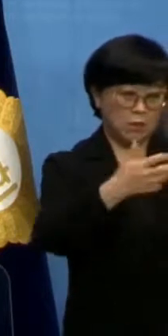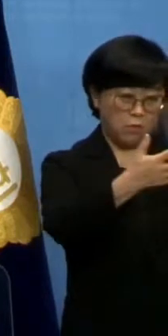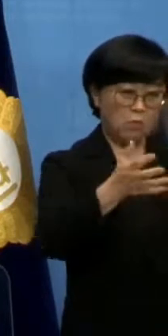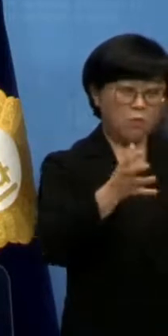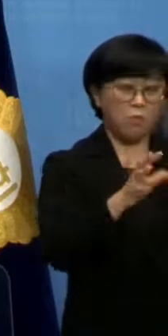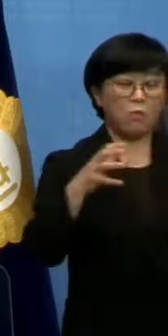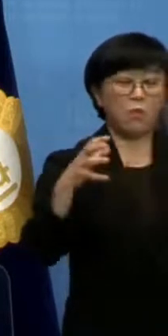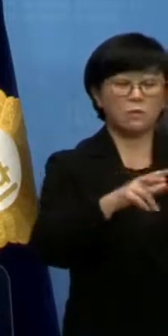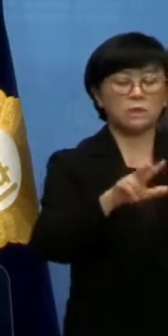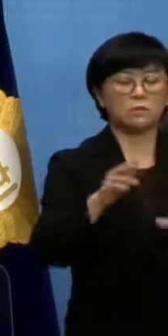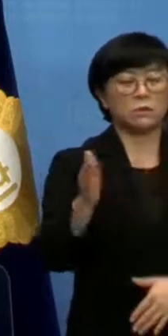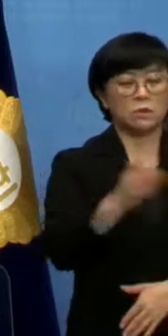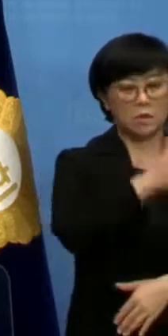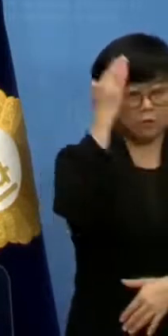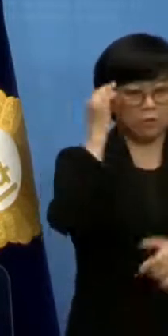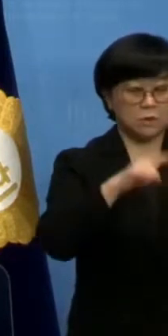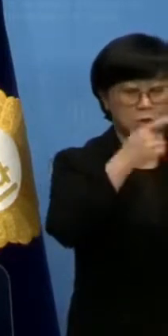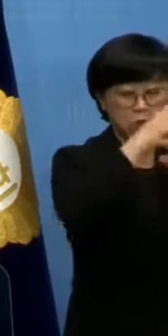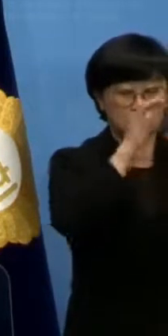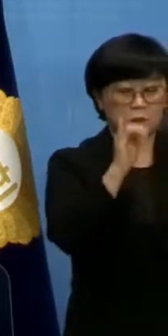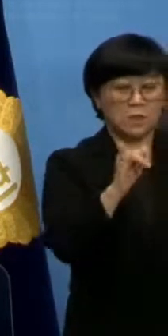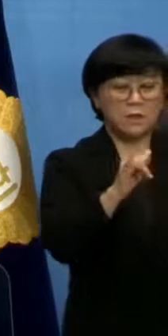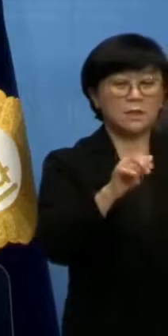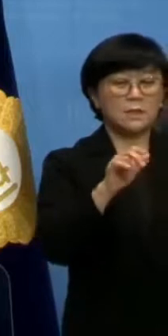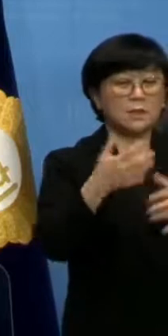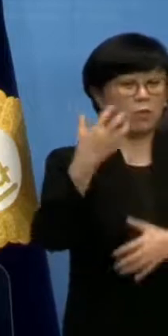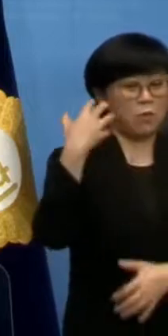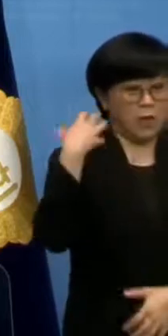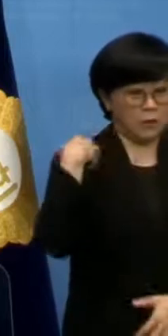지금부터는 대한민국 청년들이 지고 있는